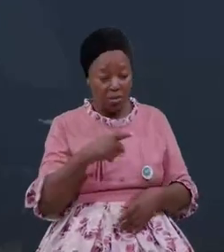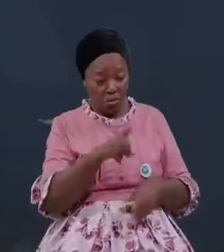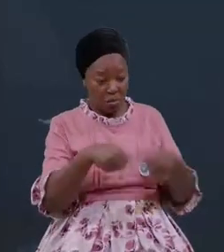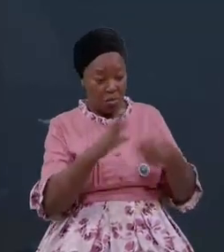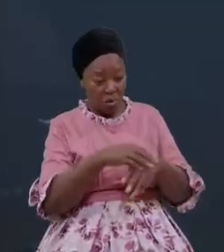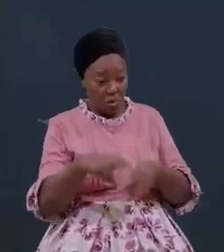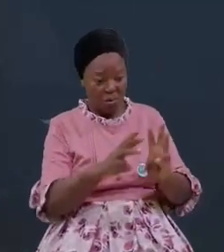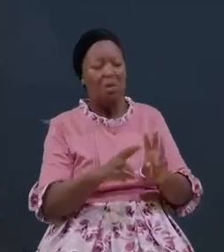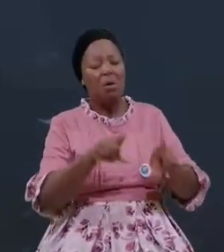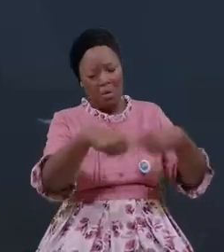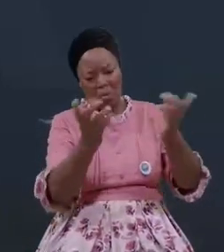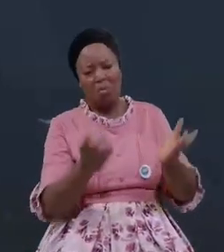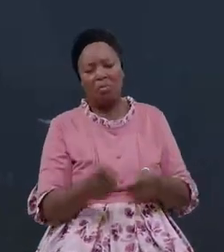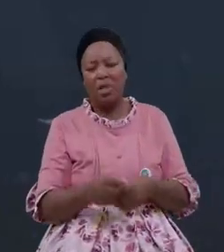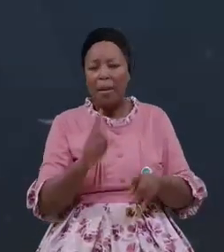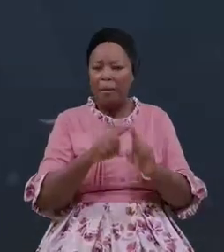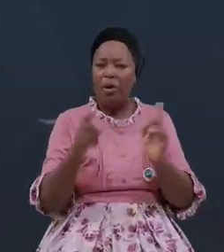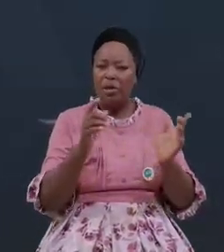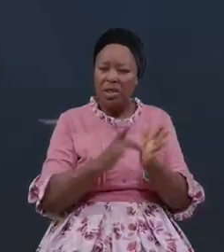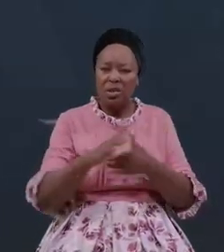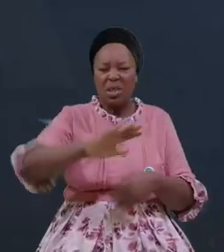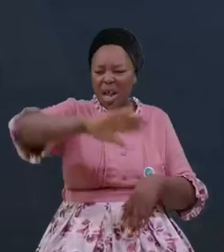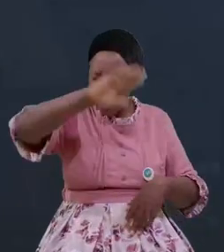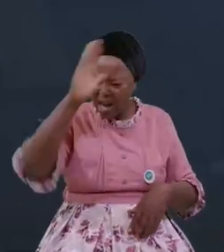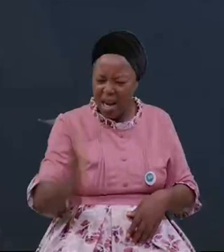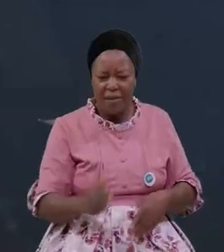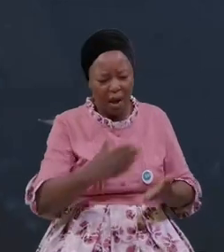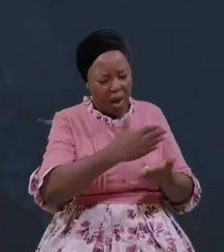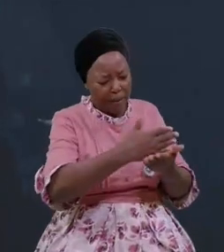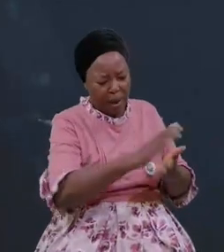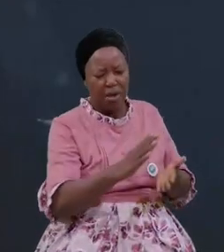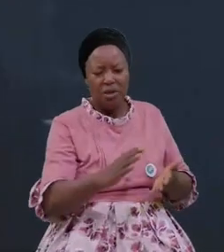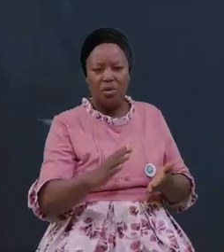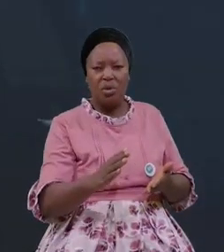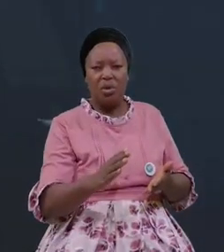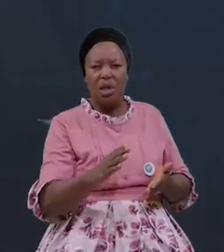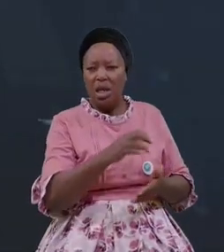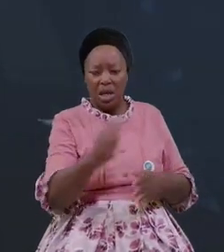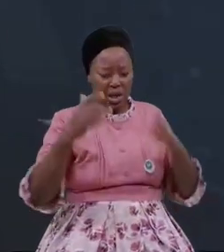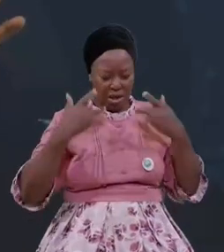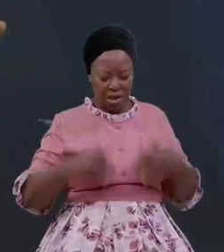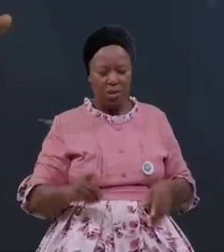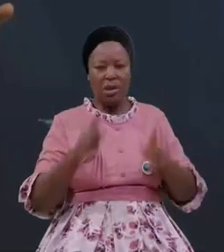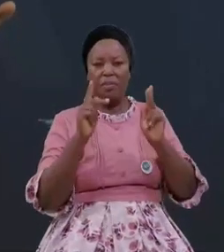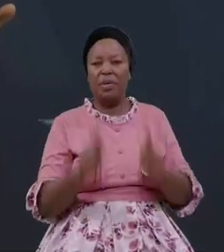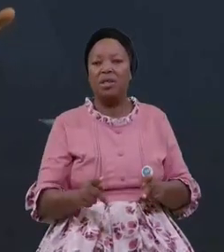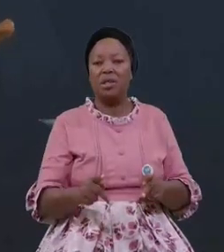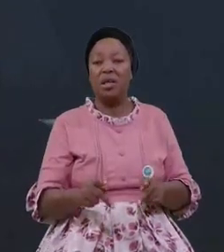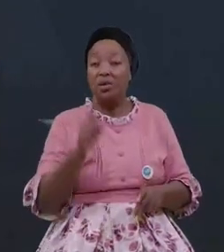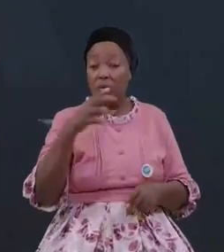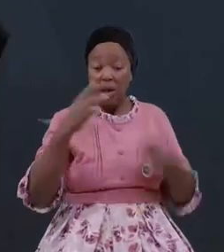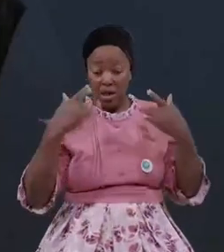chemin va-t-en mais Jésus n'abandonne jamais une personne découragée tu es